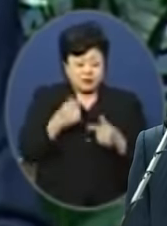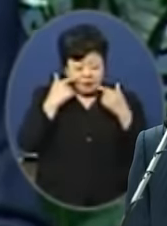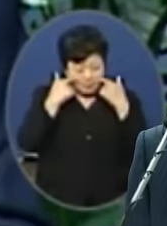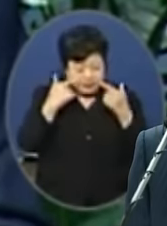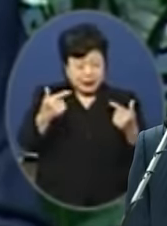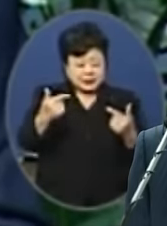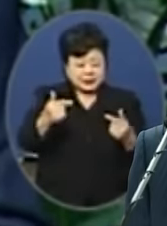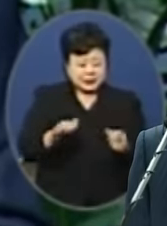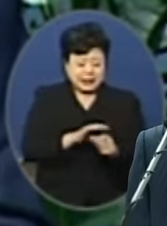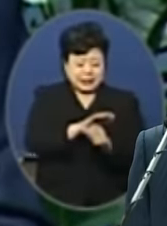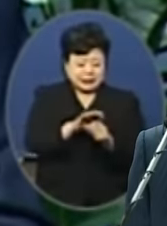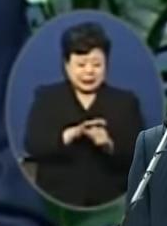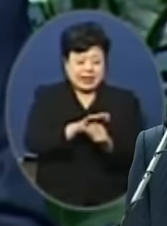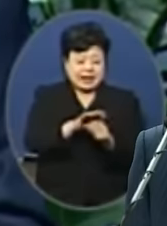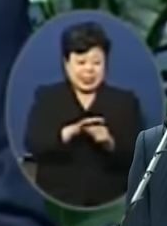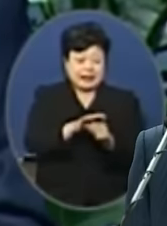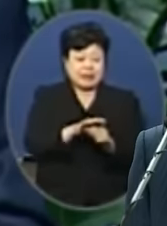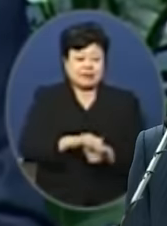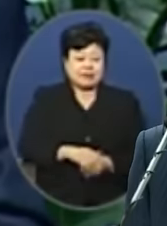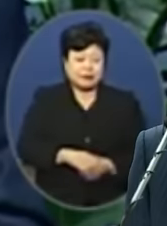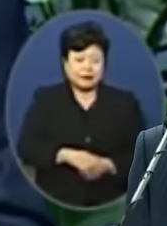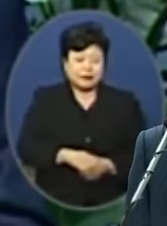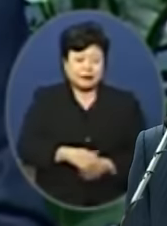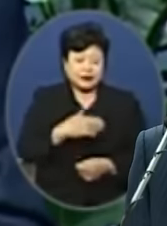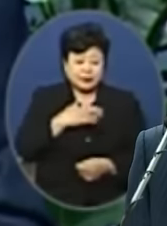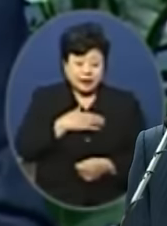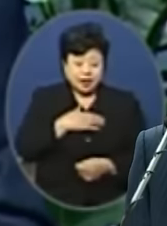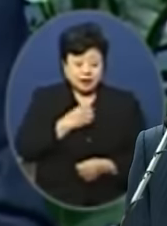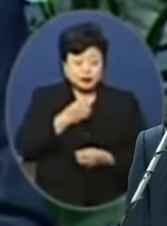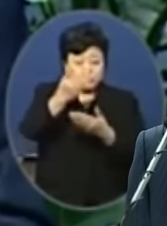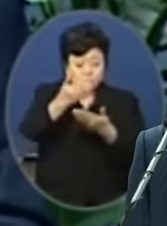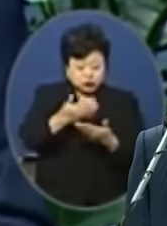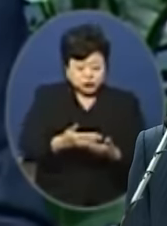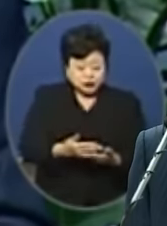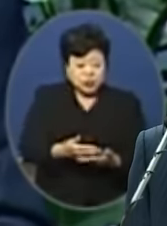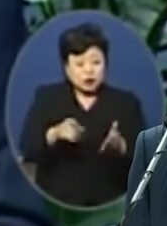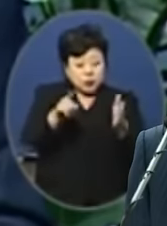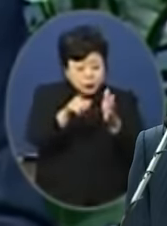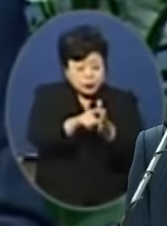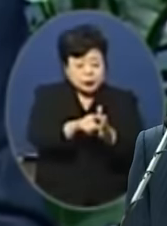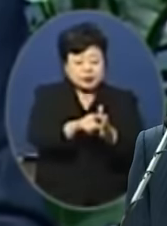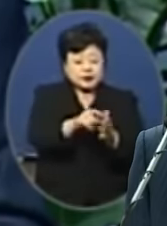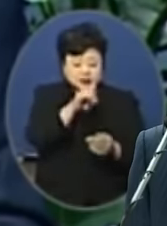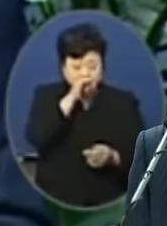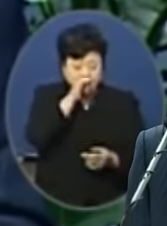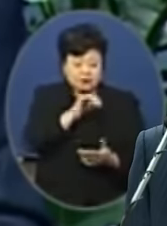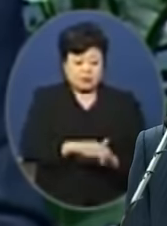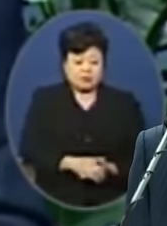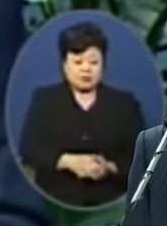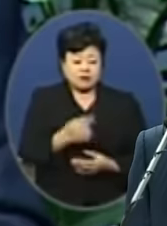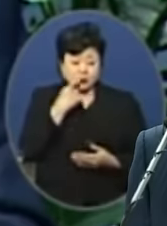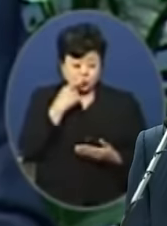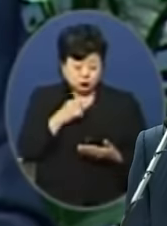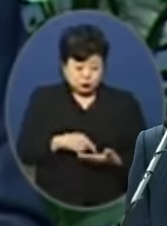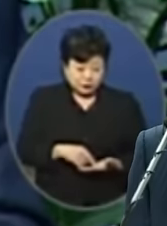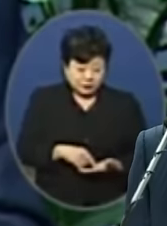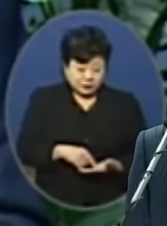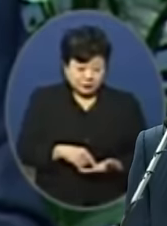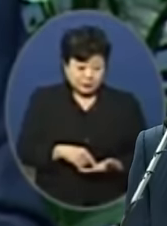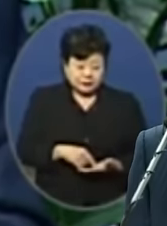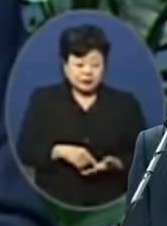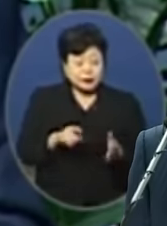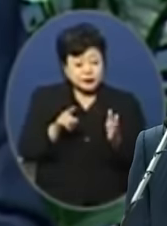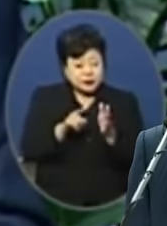반드시 나를 사랑함으로 내 축복을 주신다고 믿는 믿음 제일 쉽습니다.